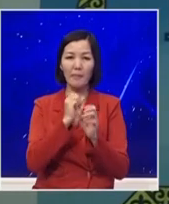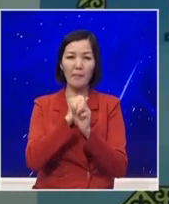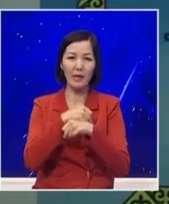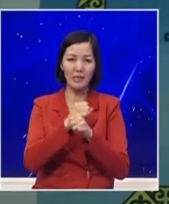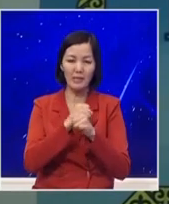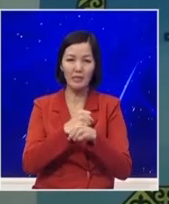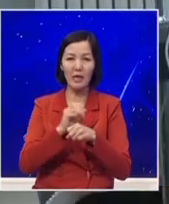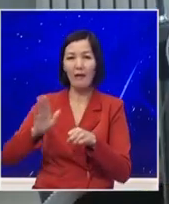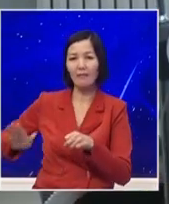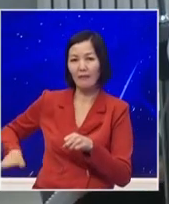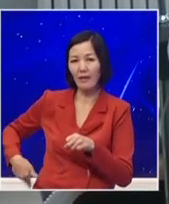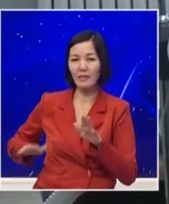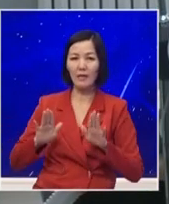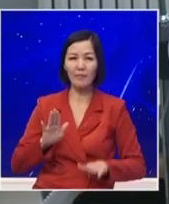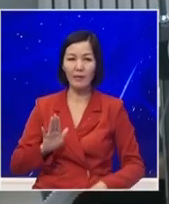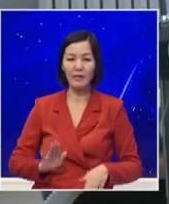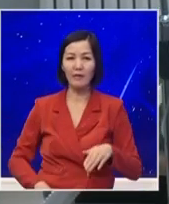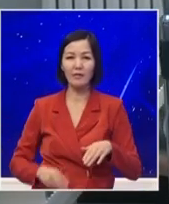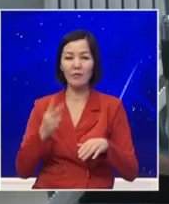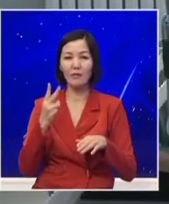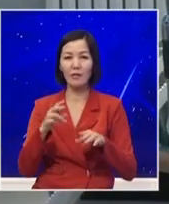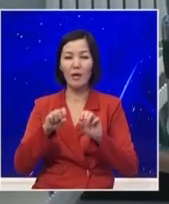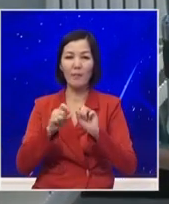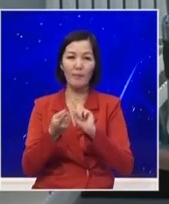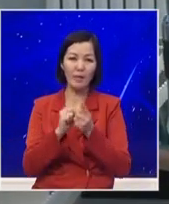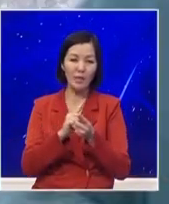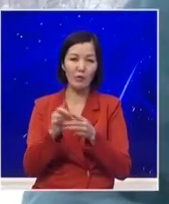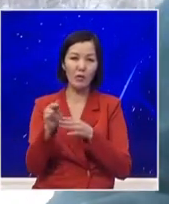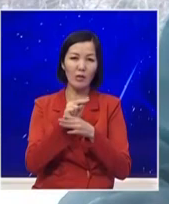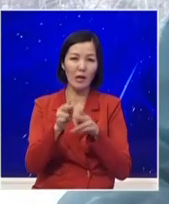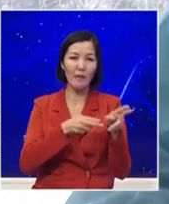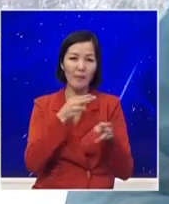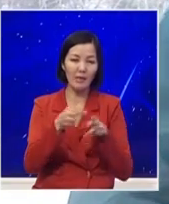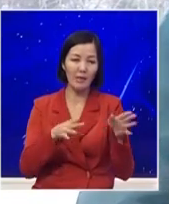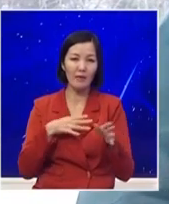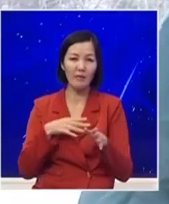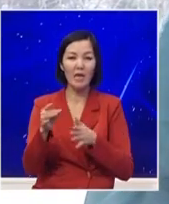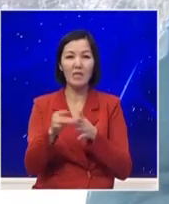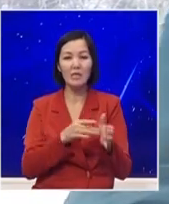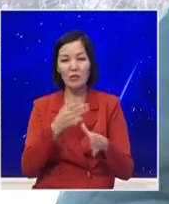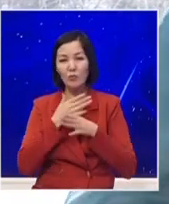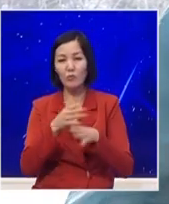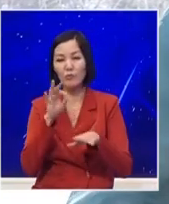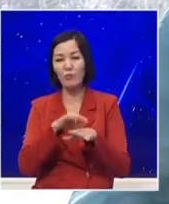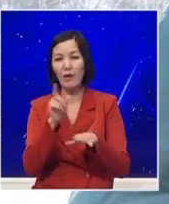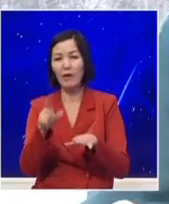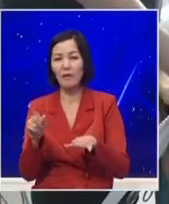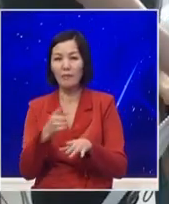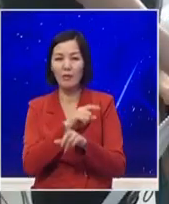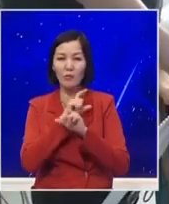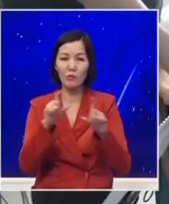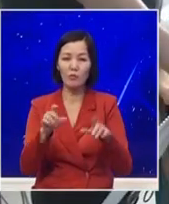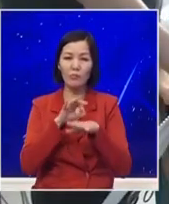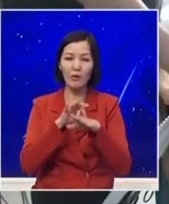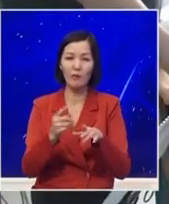эндопротезирования тазобедренного сустава и более 100 на коленный сустав. Учитывая важность оказания оперативной помощи больным, на базе медучреждения